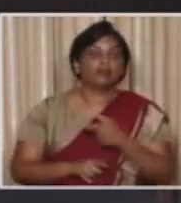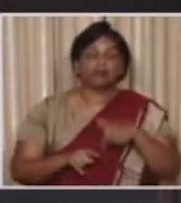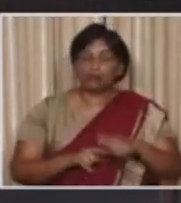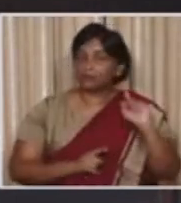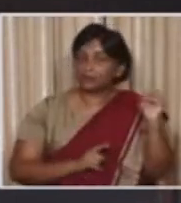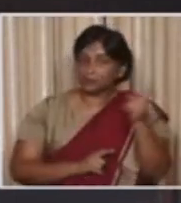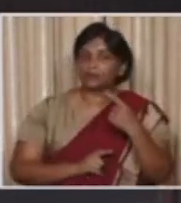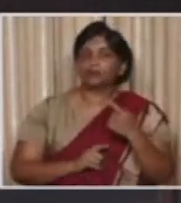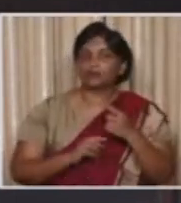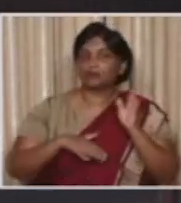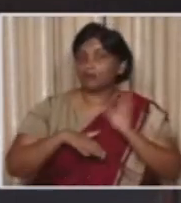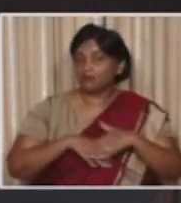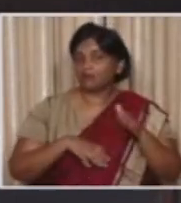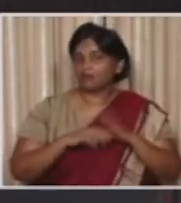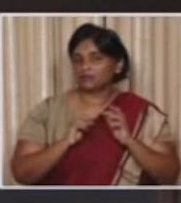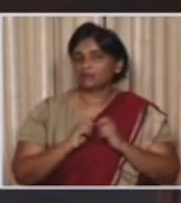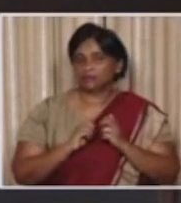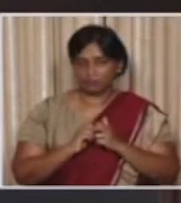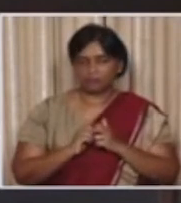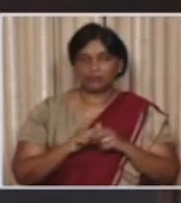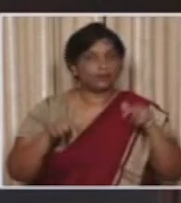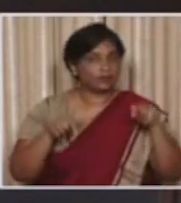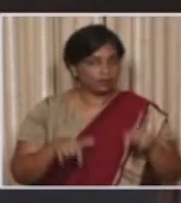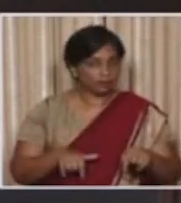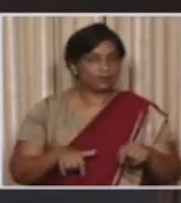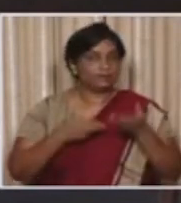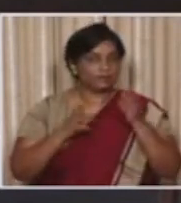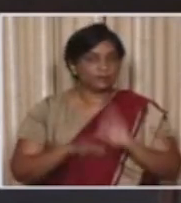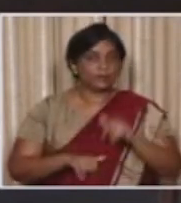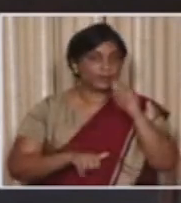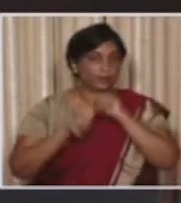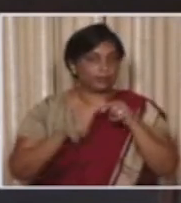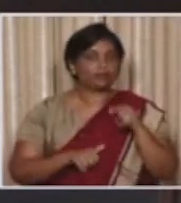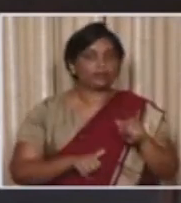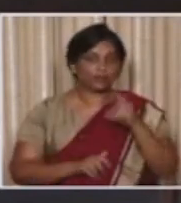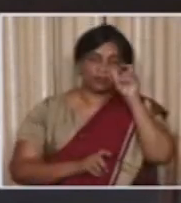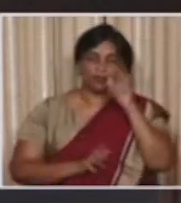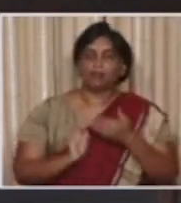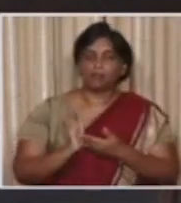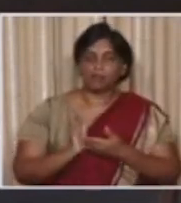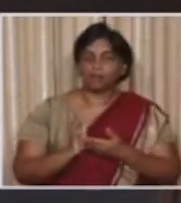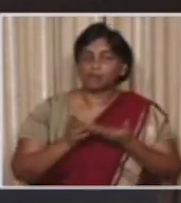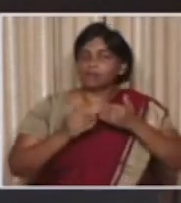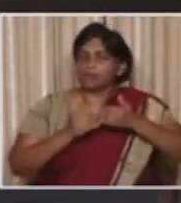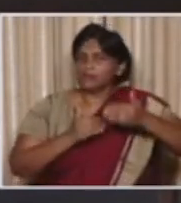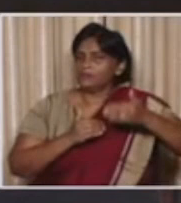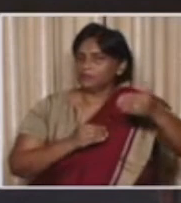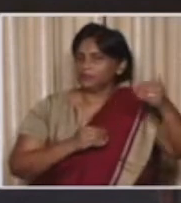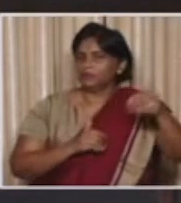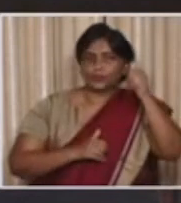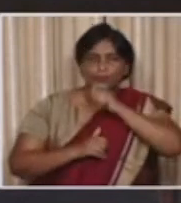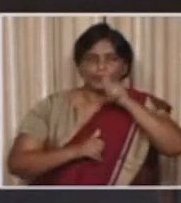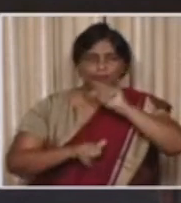මේකට අතුවිඳින්න වෙලා තිබෙනවා. දැන් අන්තිමට ආපු ඉමුනෝග්ලොබින් බලන්න මේකේ අන්තිමට ගිහිල්ලා මේ